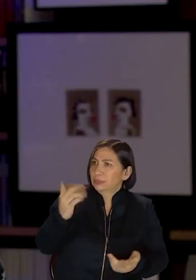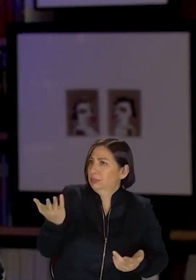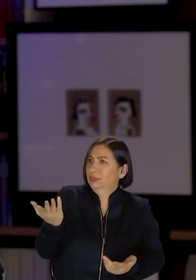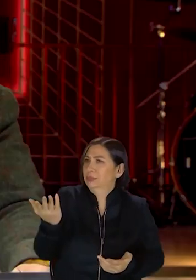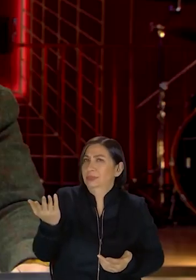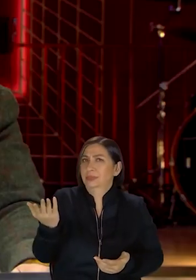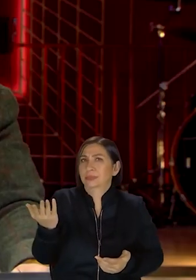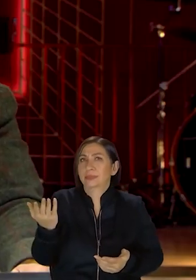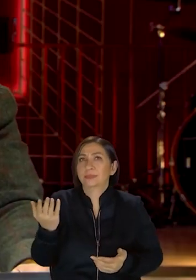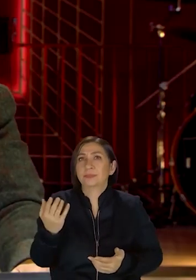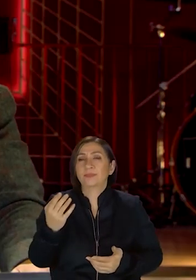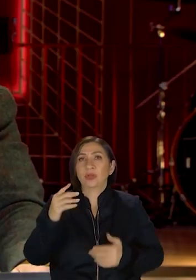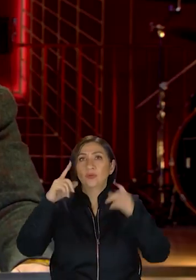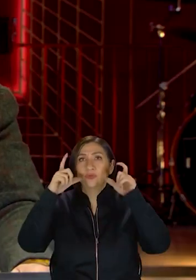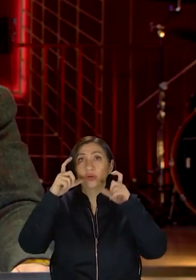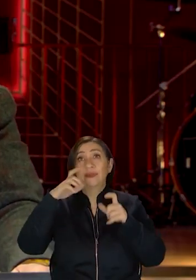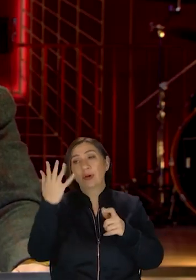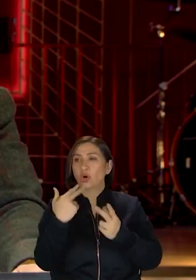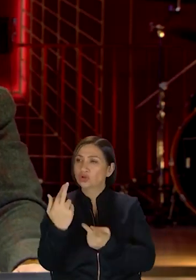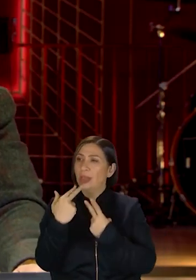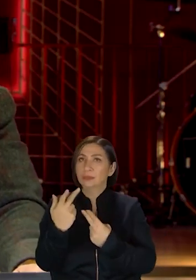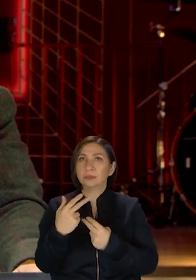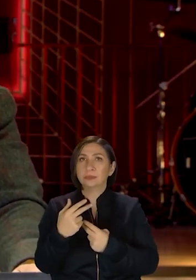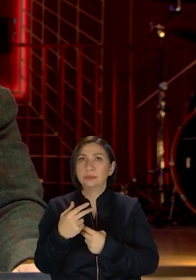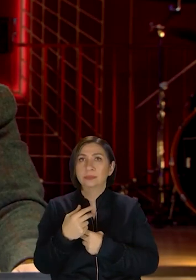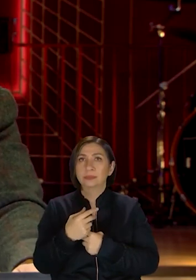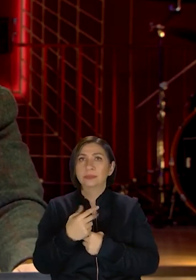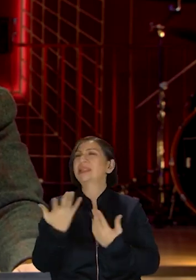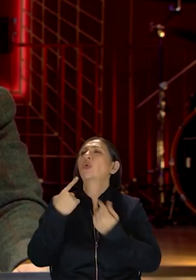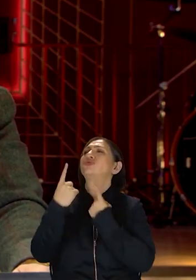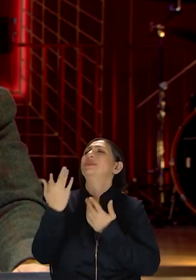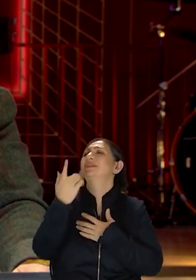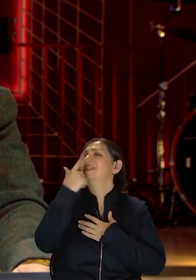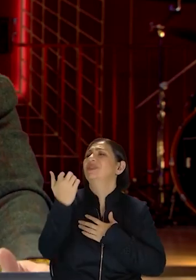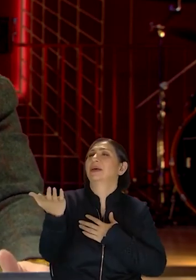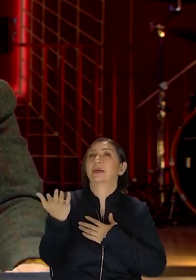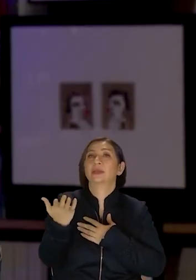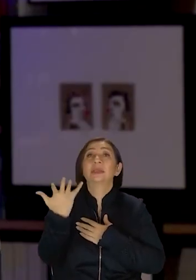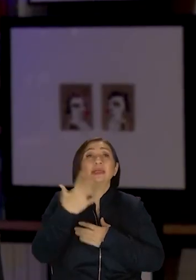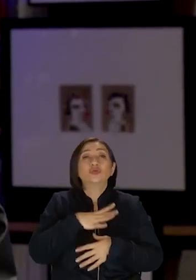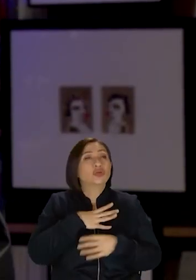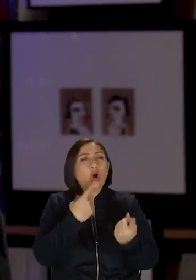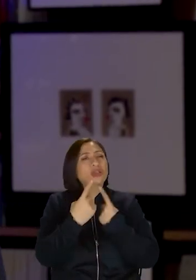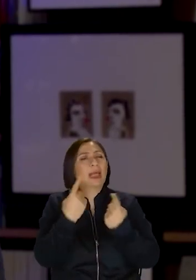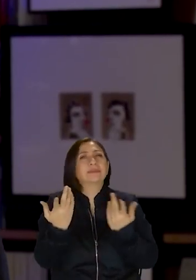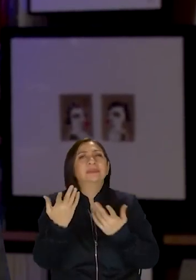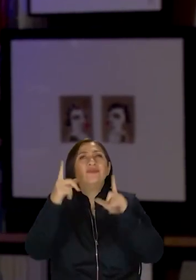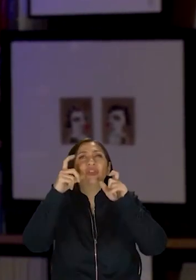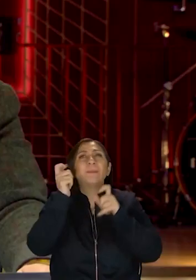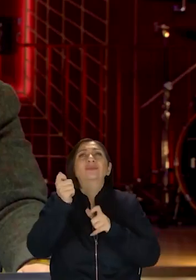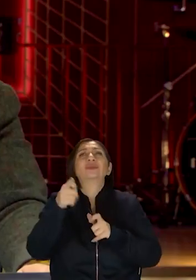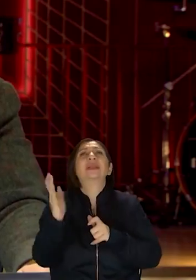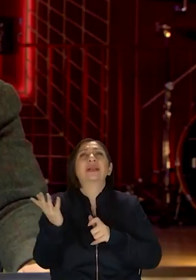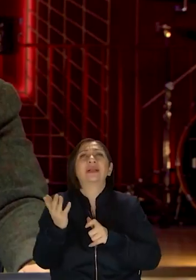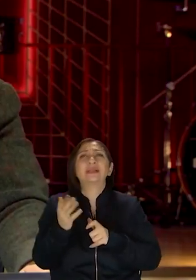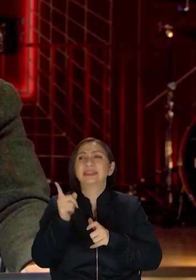falan filan böyle bir şey. Dedim fotoğraf çekmek yerine konuşalım. Ne konuşacağız? Dedim ne istiyorsan onu konuşacağız. Niye fotoğraf çektiriyorsun?